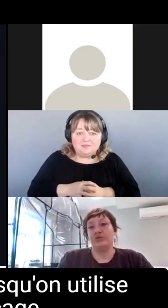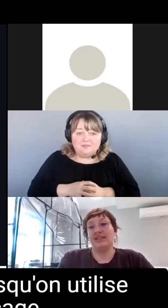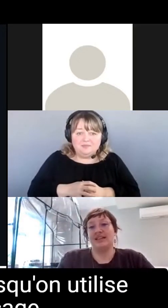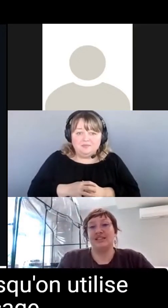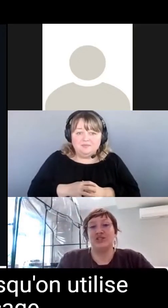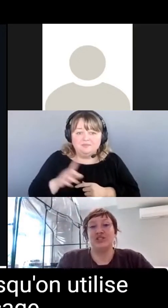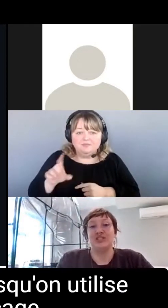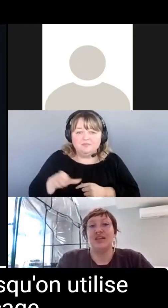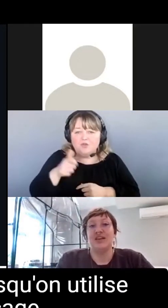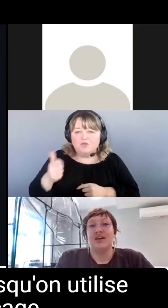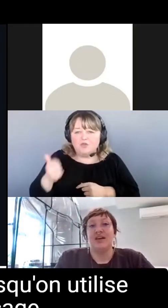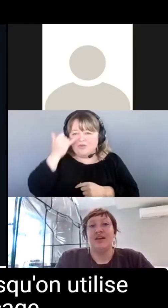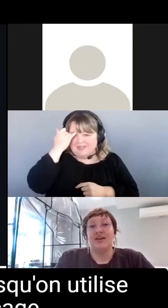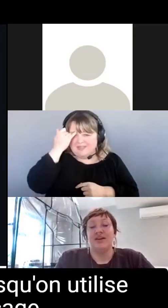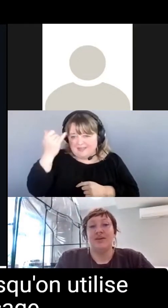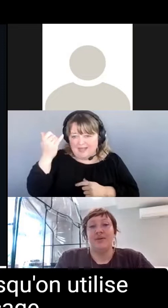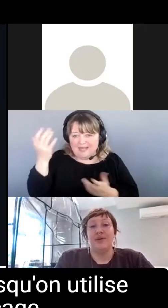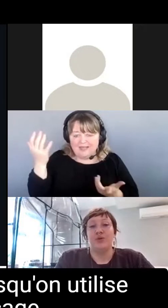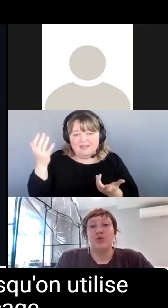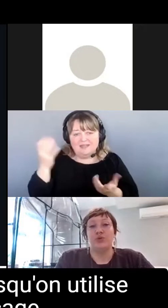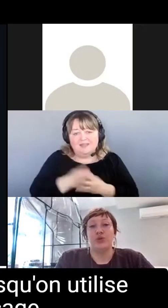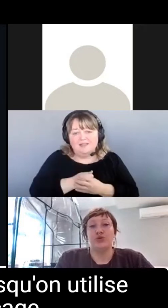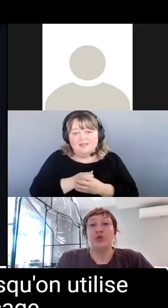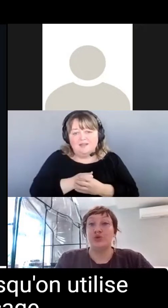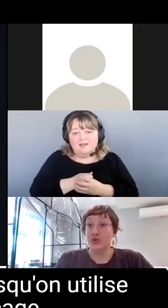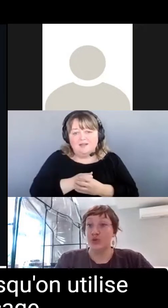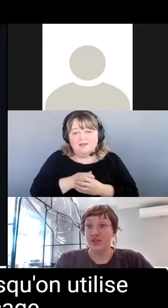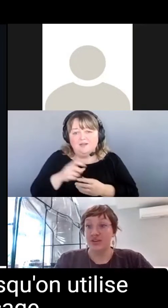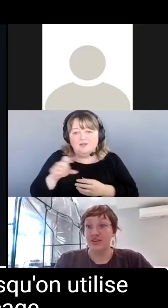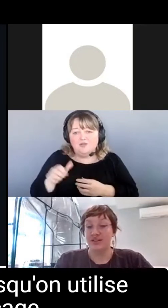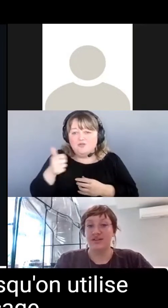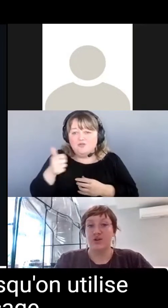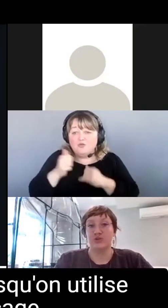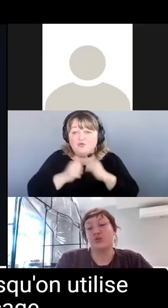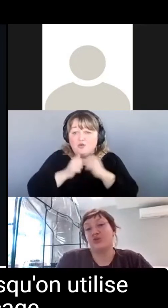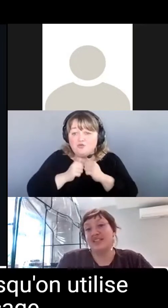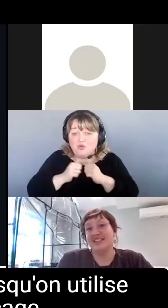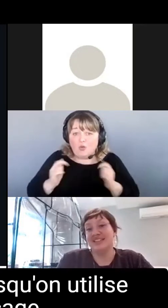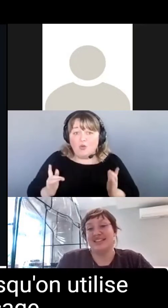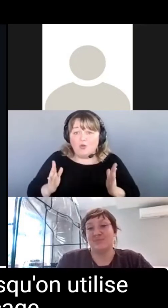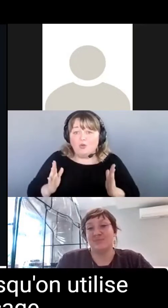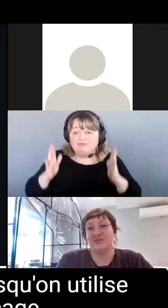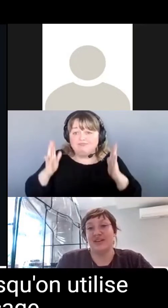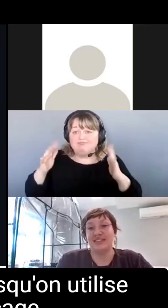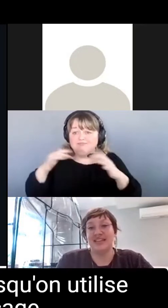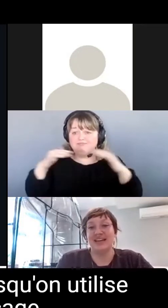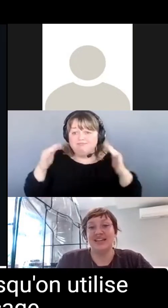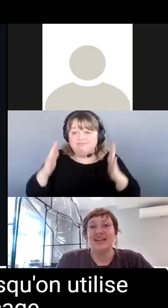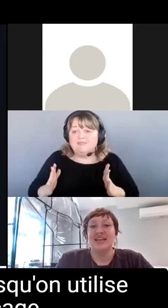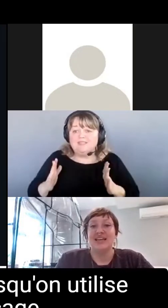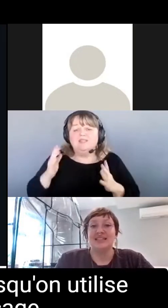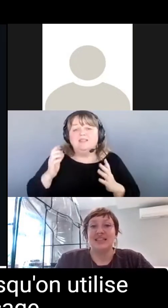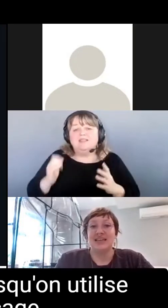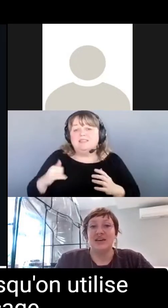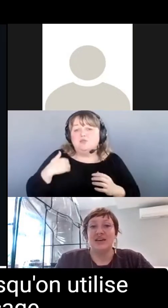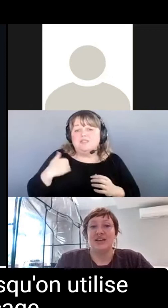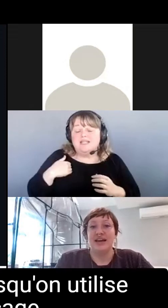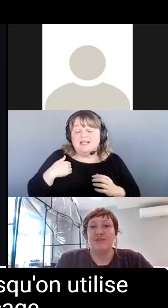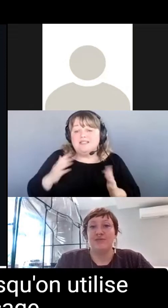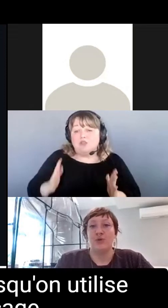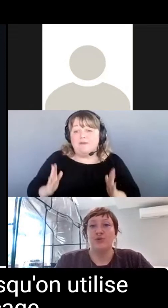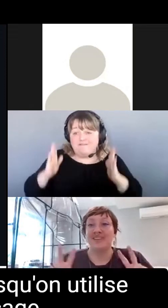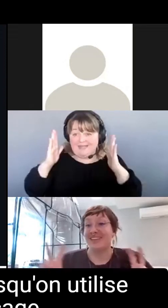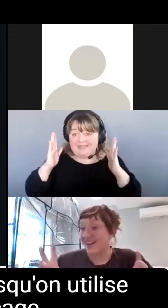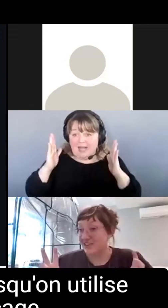Une autre stratégie, une autre structure, lorsqu'on utilise l'espace vertical, c'est